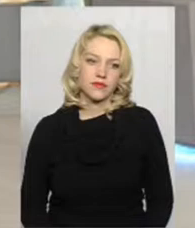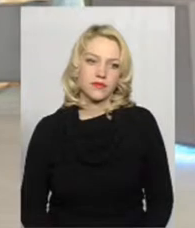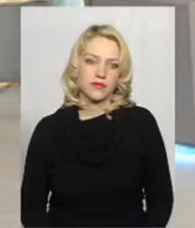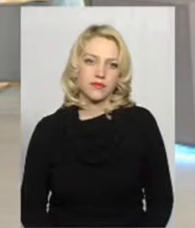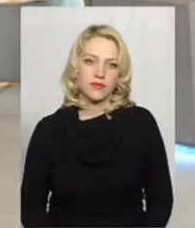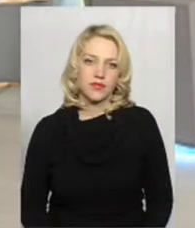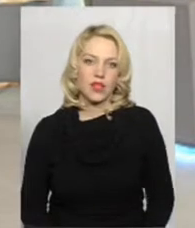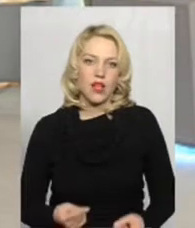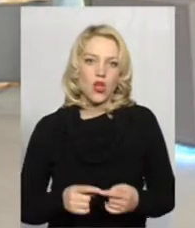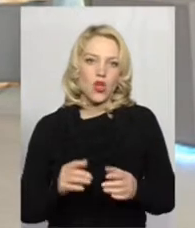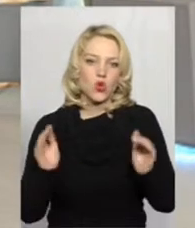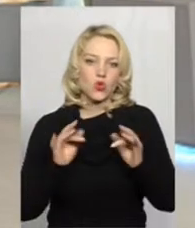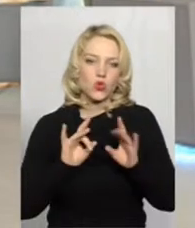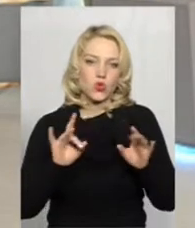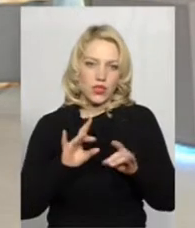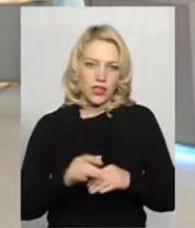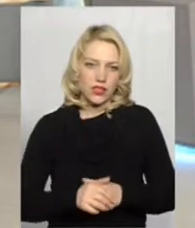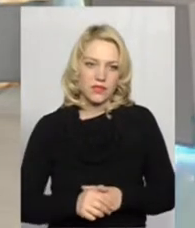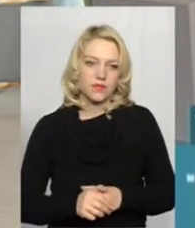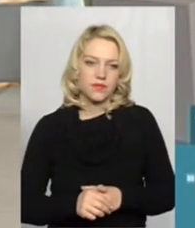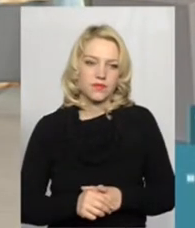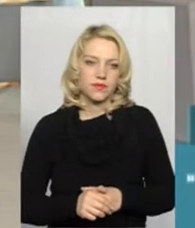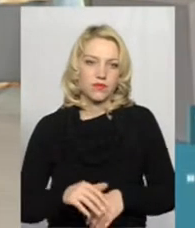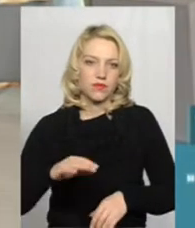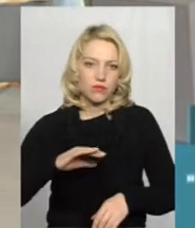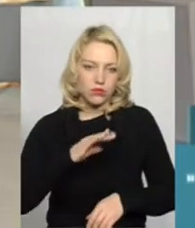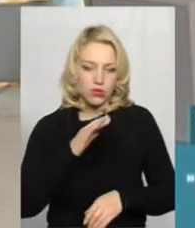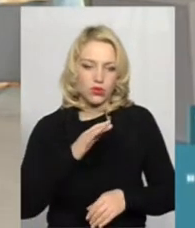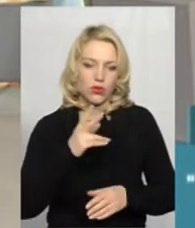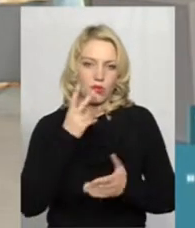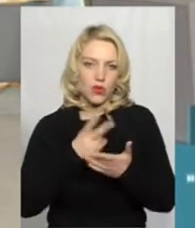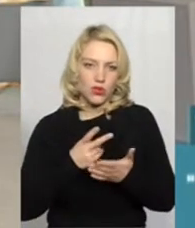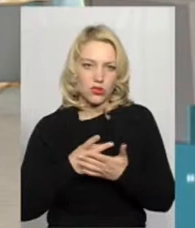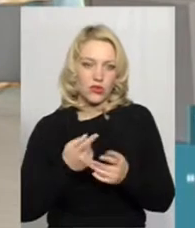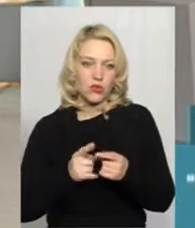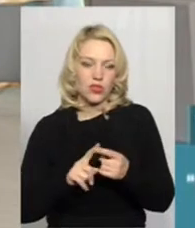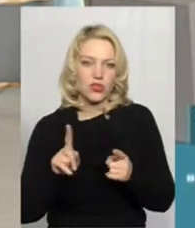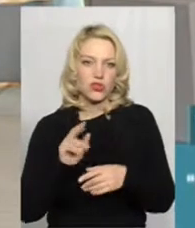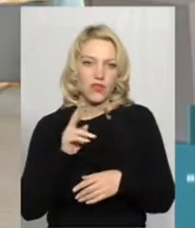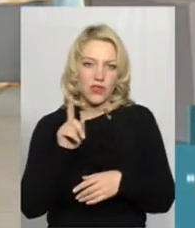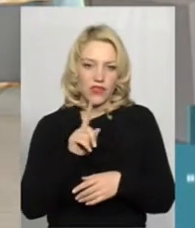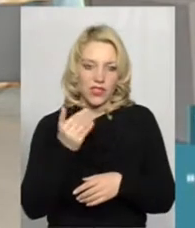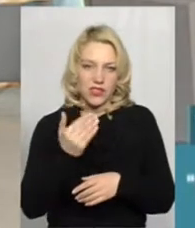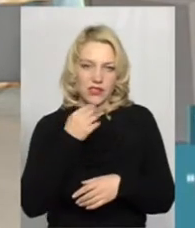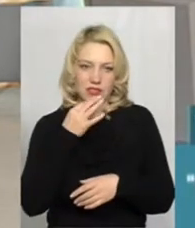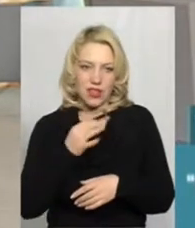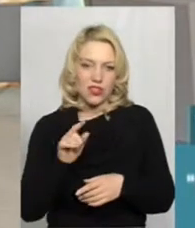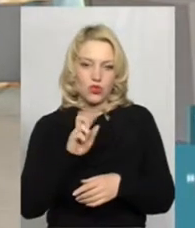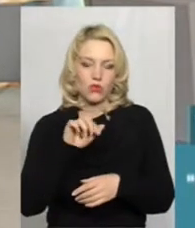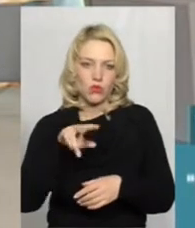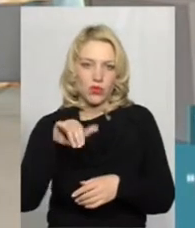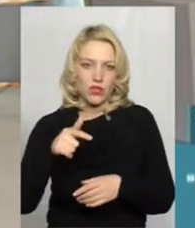Ну, от в сюжеті, власне, було б проілюстровано те, що ви сказали, що булінг